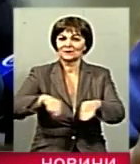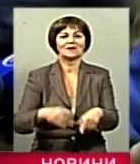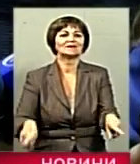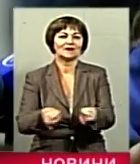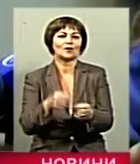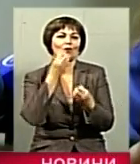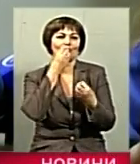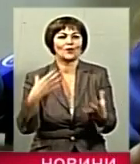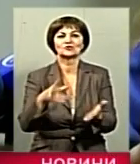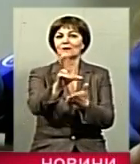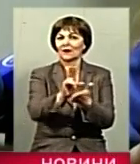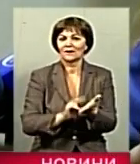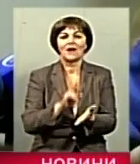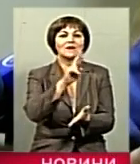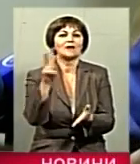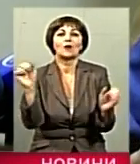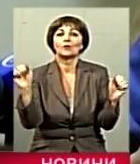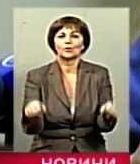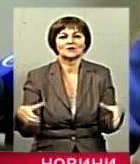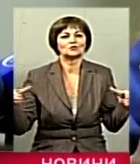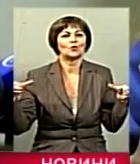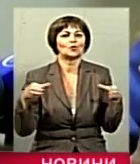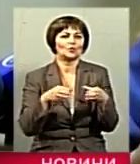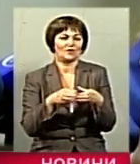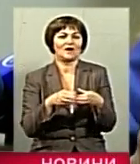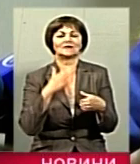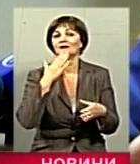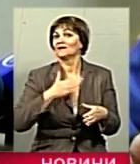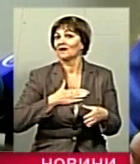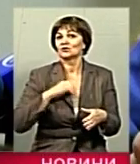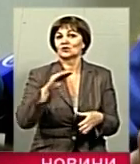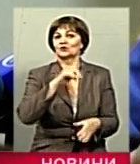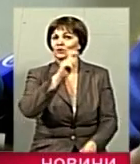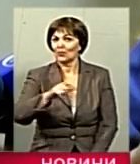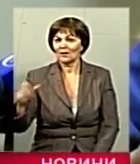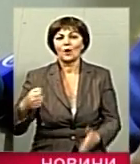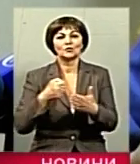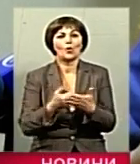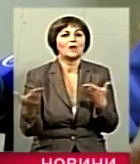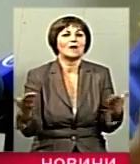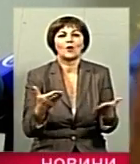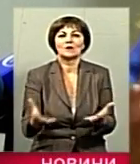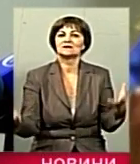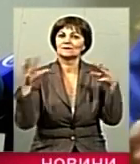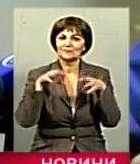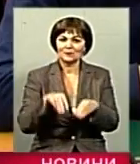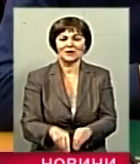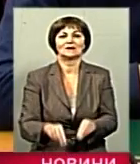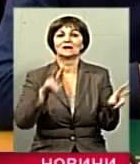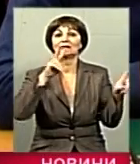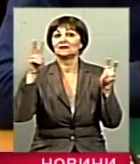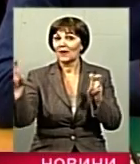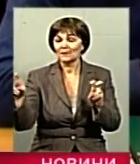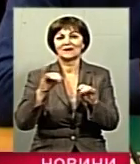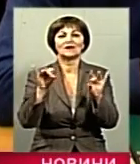гарний приклад того, як можна згуртувати наших житомирян до якоїсь спільної, в межах спільної теми.